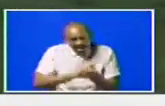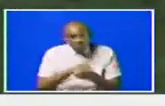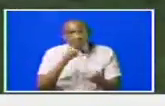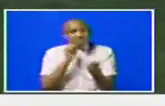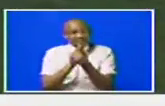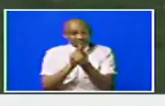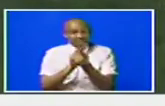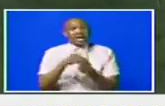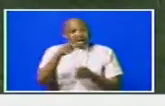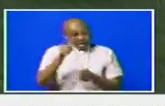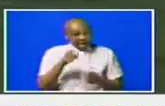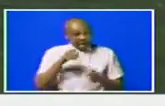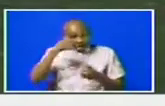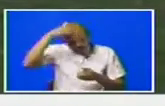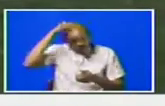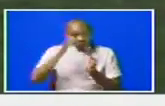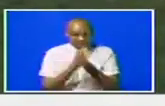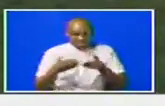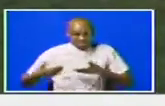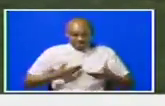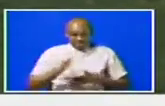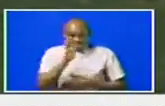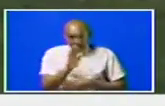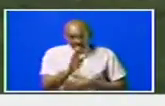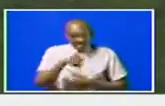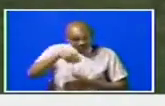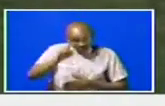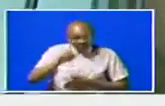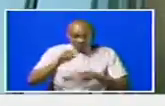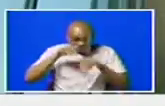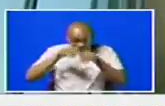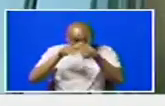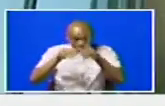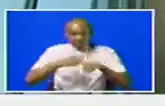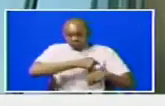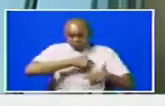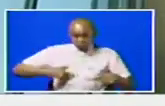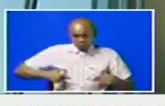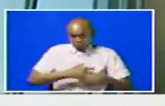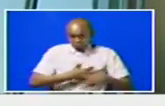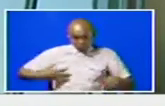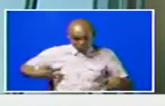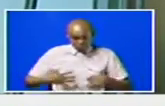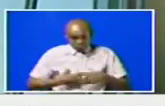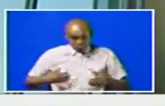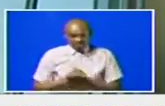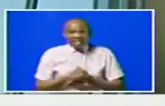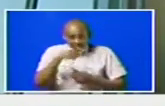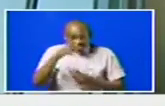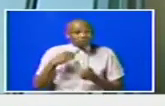tunakumbana na simba jike na wanawe, mawindo yao yakiwa punda milia. You have seen they have